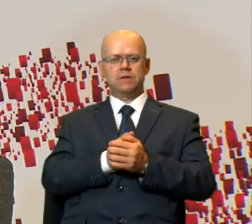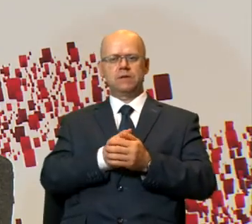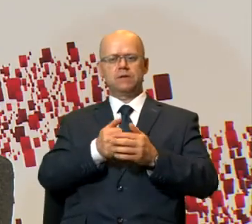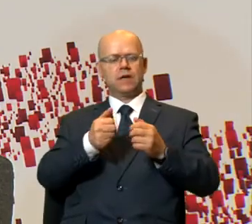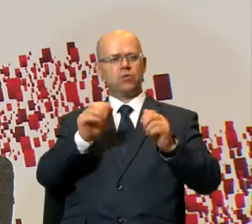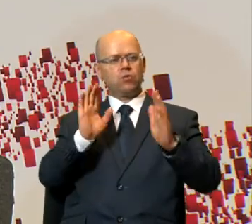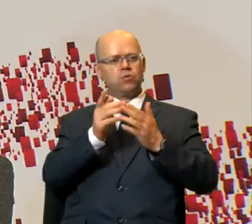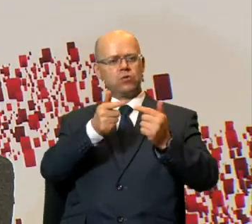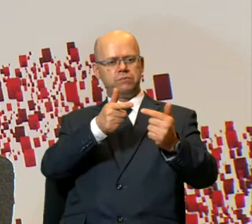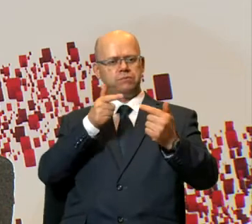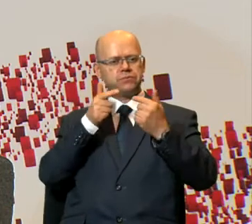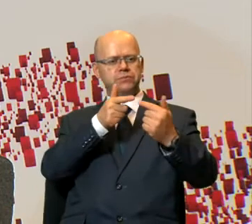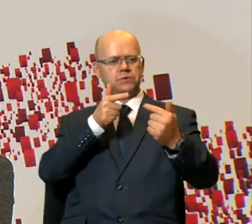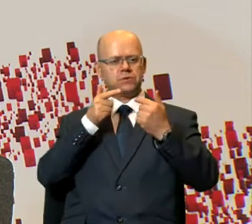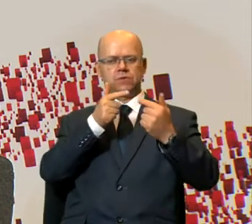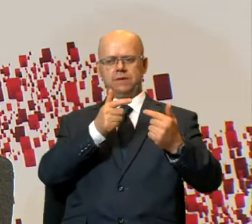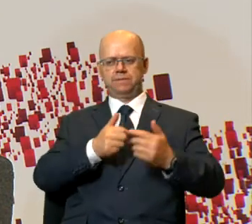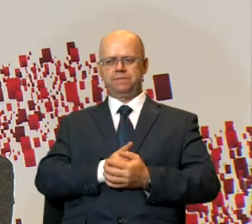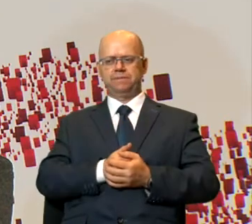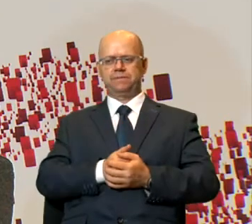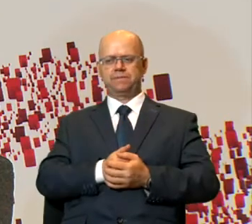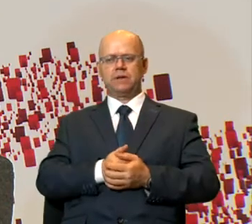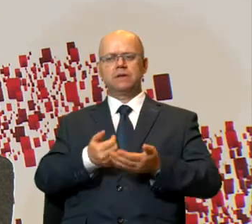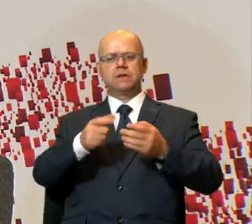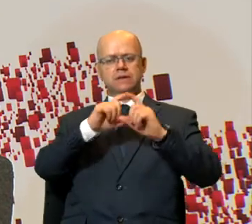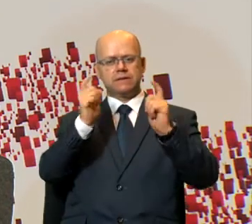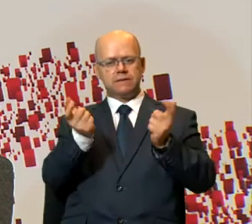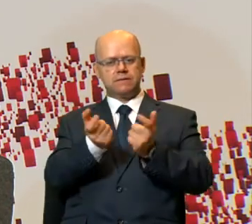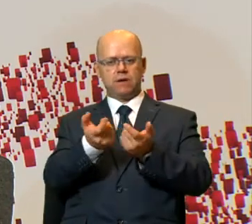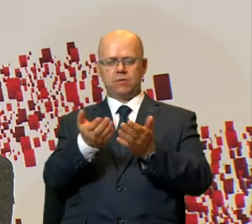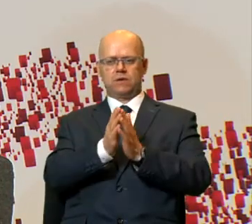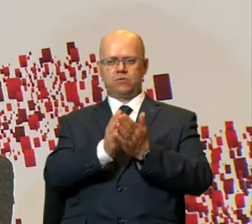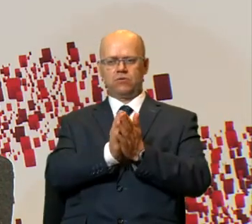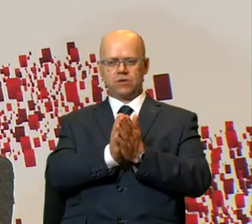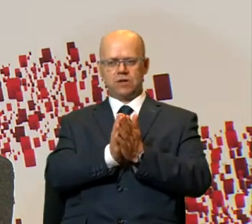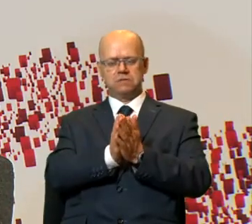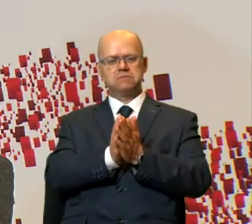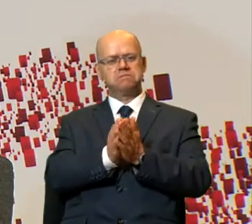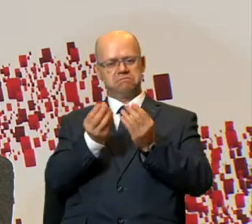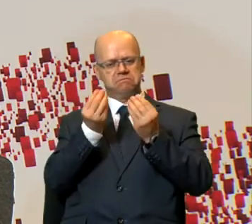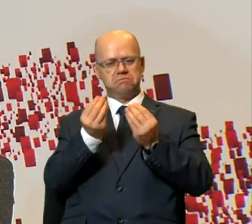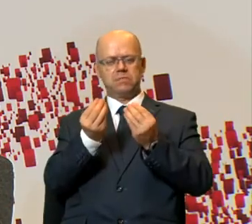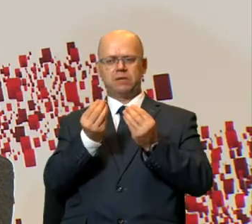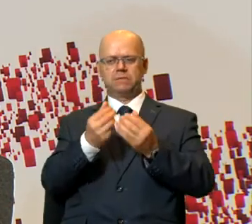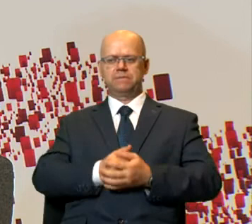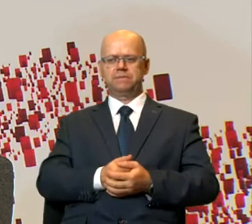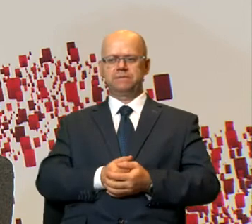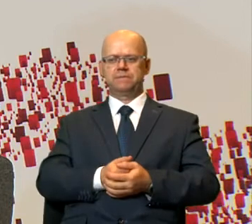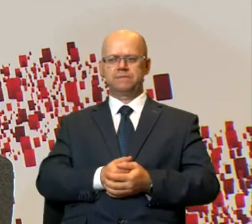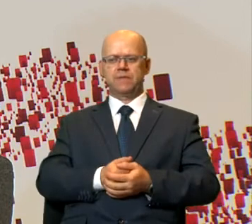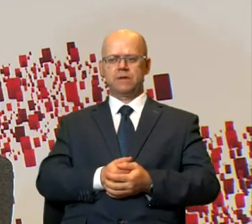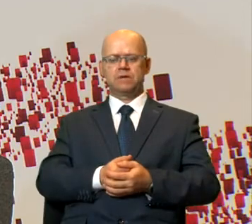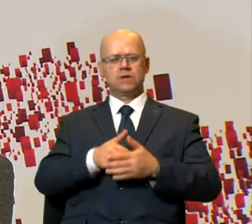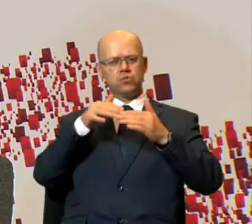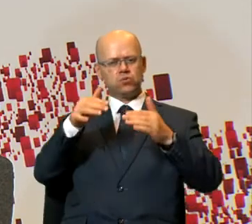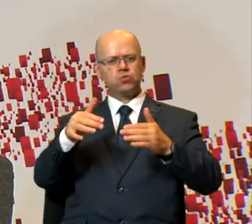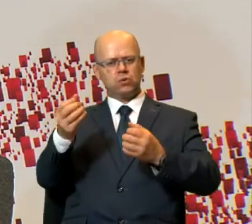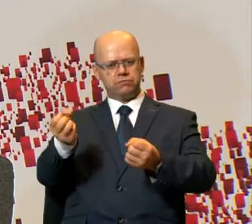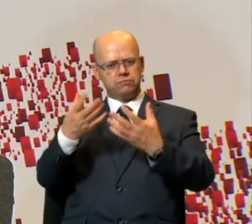dyskusję. Stąd tym bardziej cała książka to duża rzecz i dlatego myślę tyle tłumaczy. No i